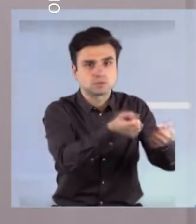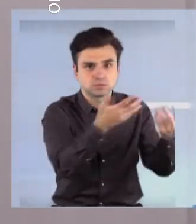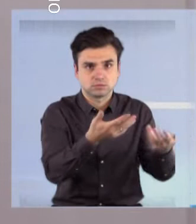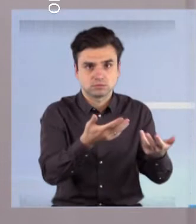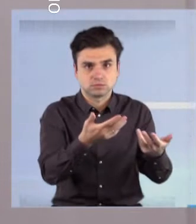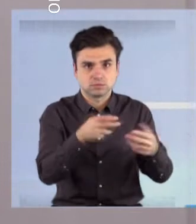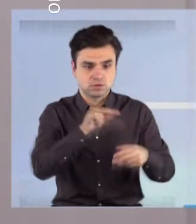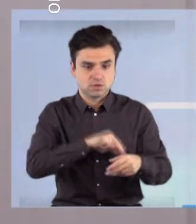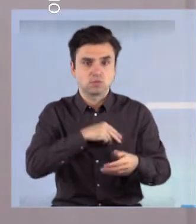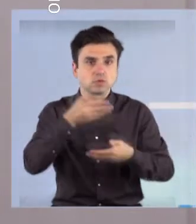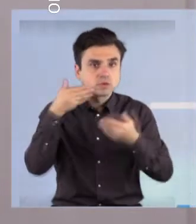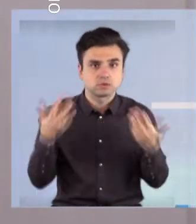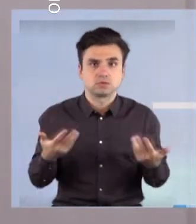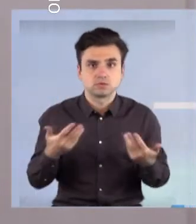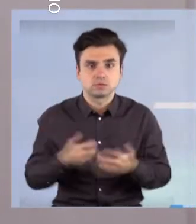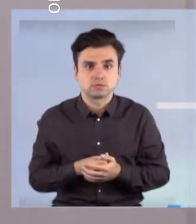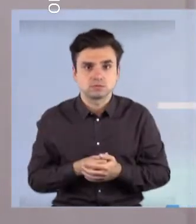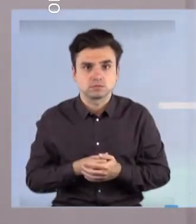тысяч людей